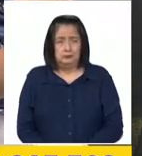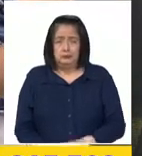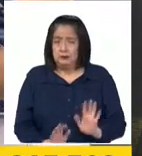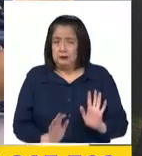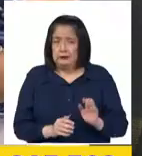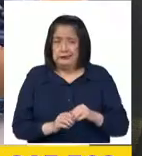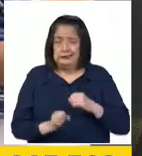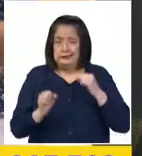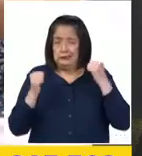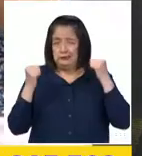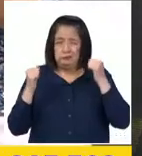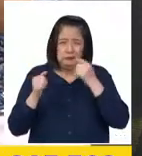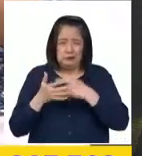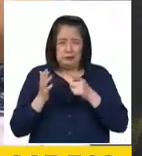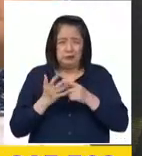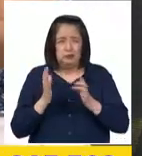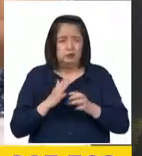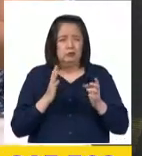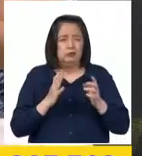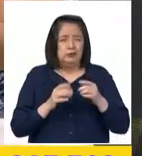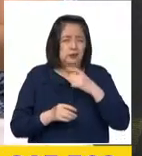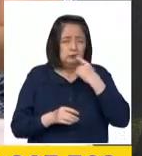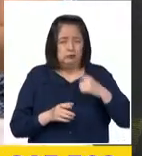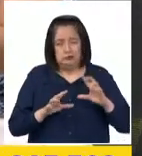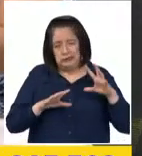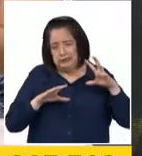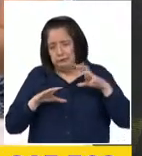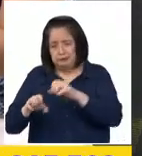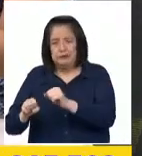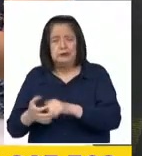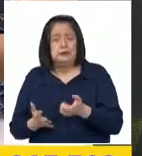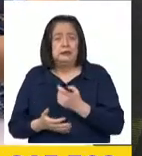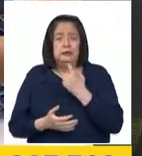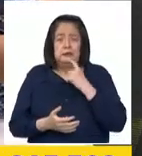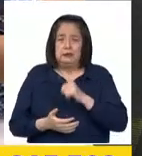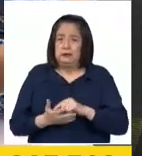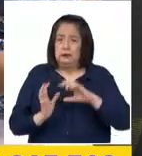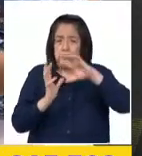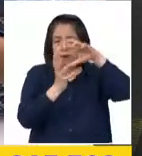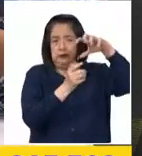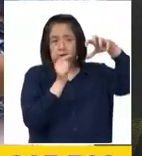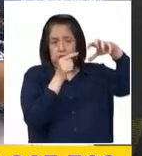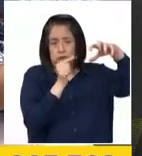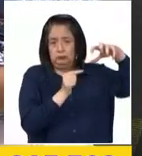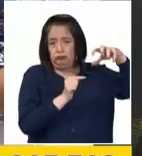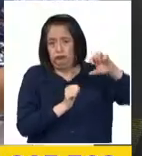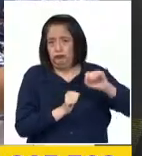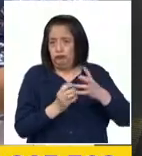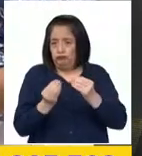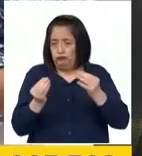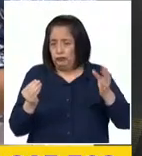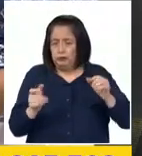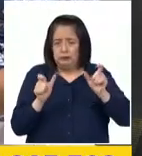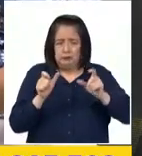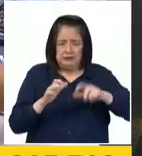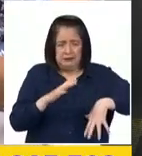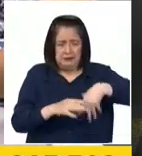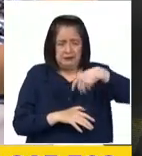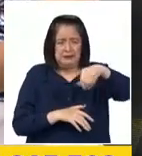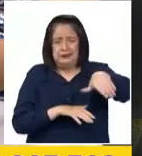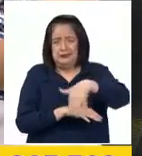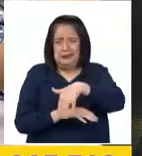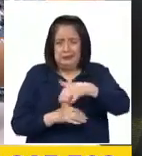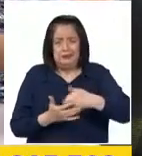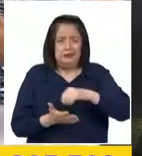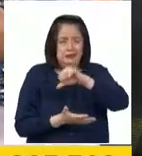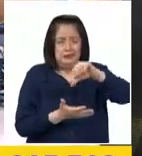Y las protestas contra la invasión rusa en Ucrania no se detienen en el mundo entero. Miles de personas salen a las calles y las